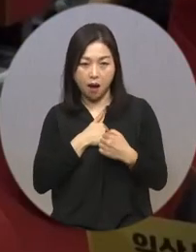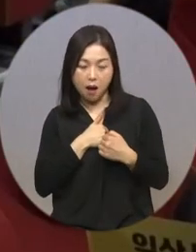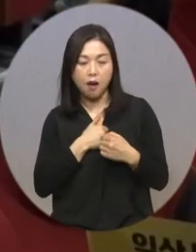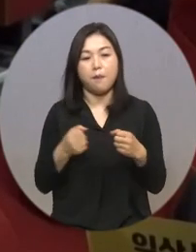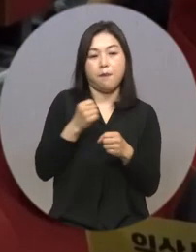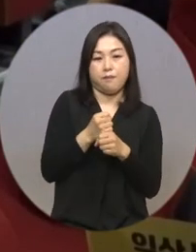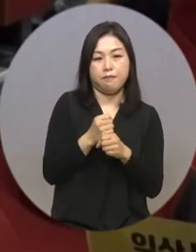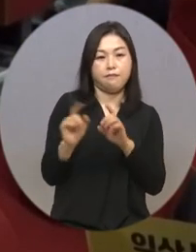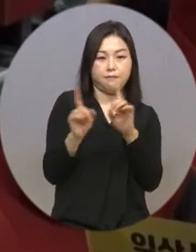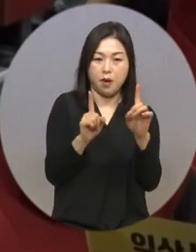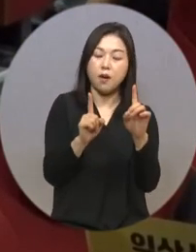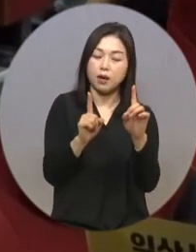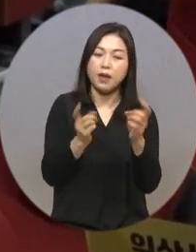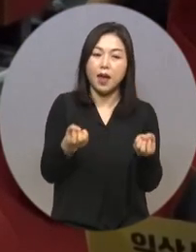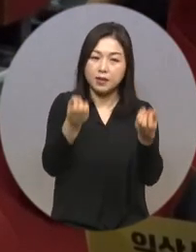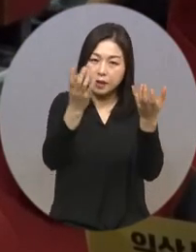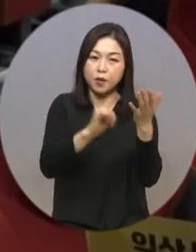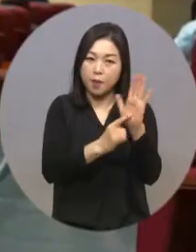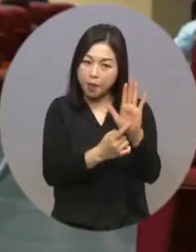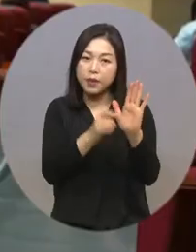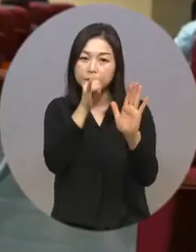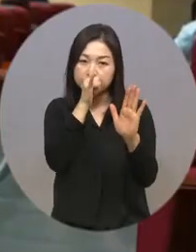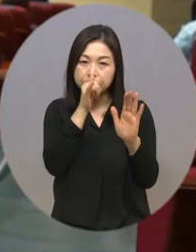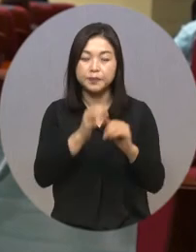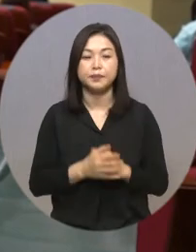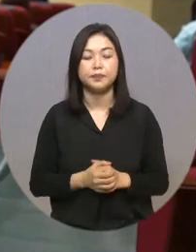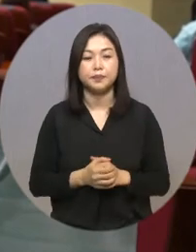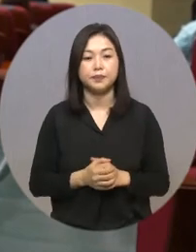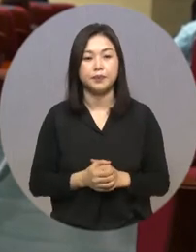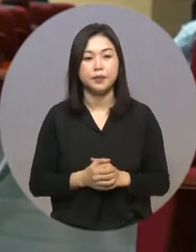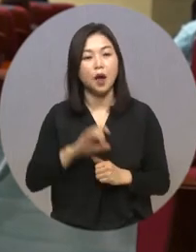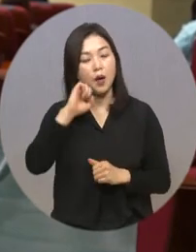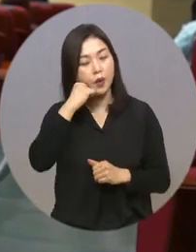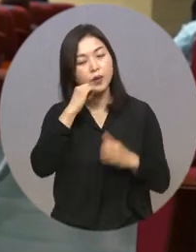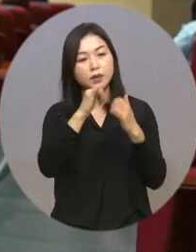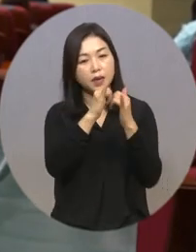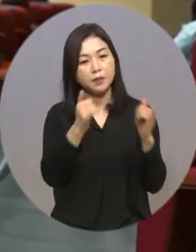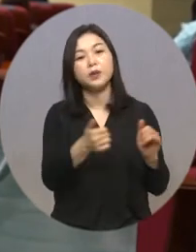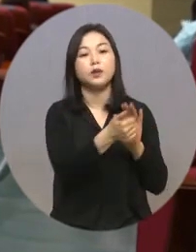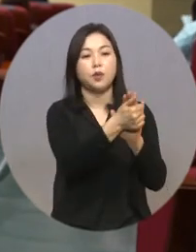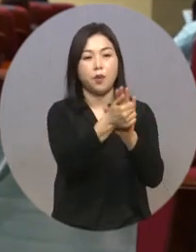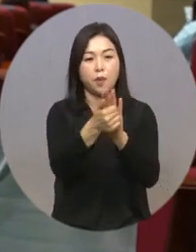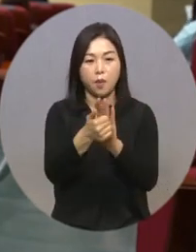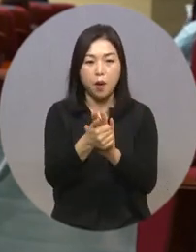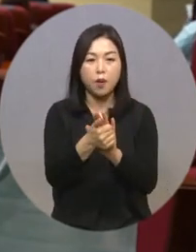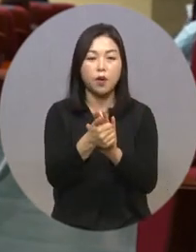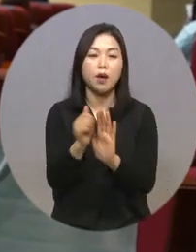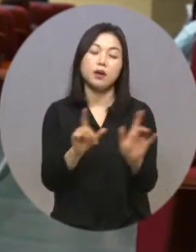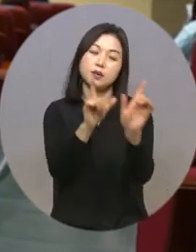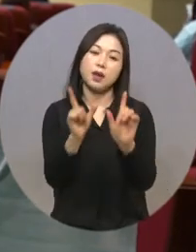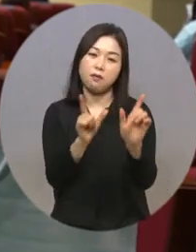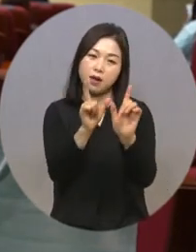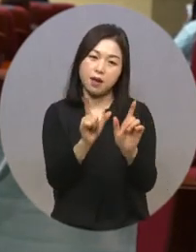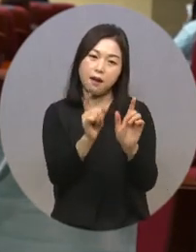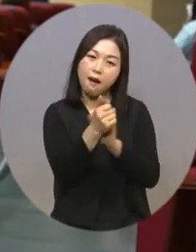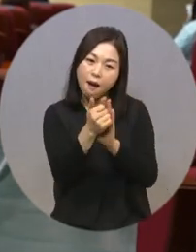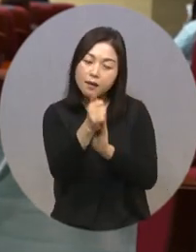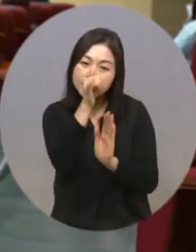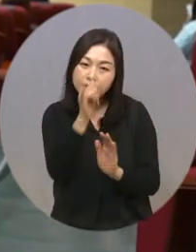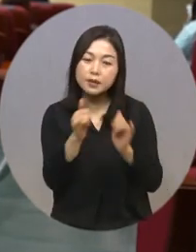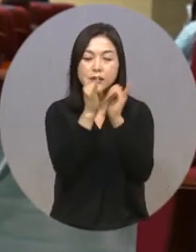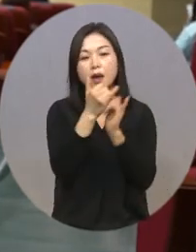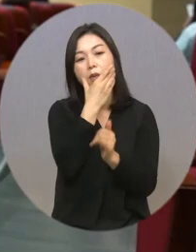퍼포먼스도 진행되어 눈길을 끌었습니다. 어려운 이웃의 지팡이이자 우리 삶의 든든한 버팀목인 사회복지